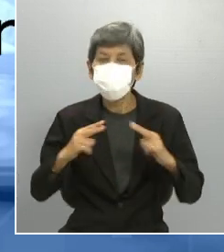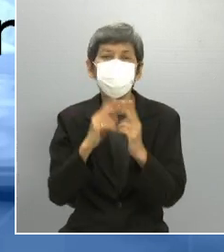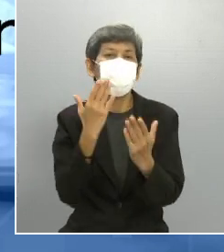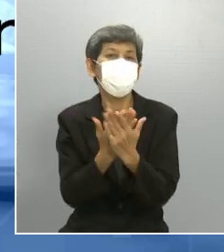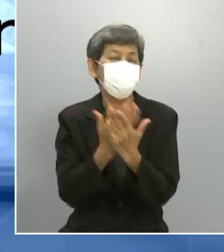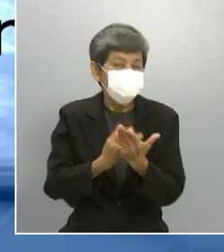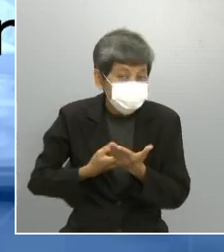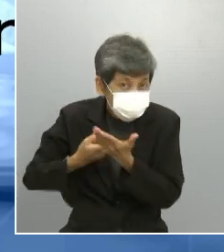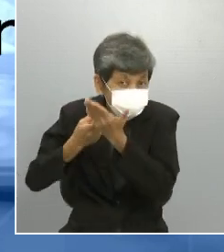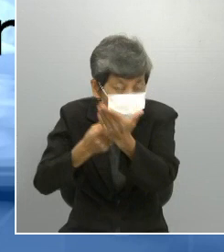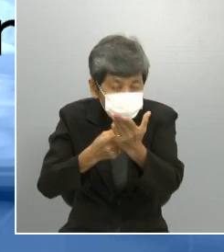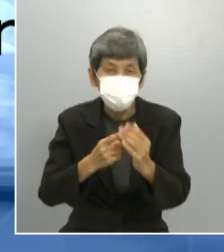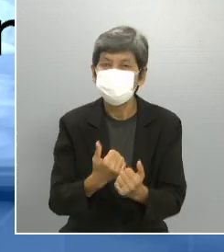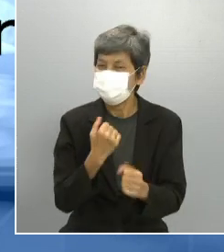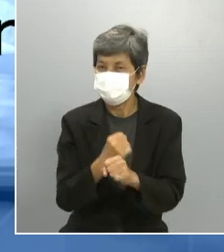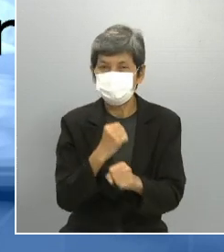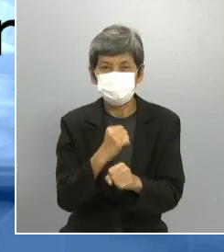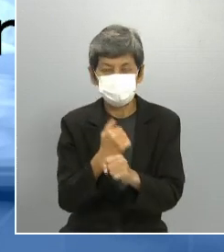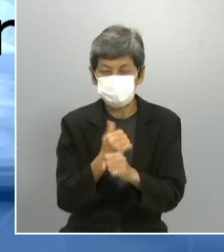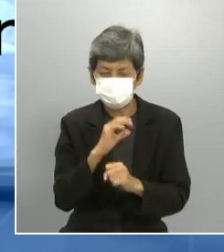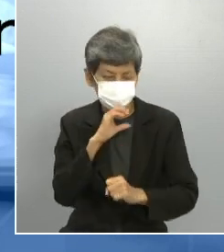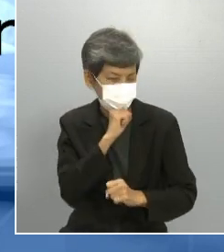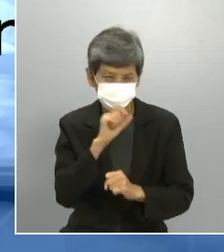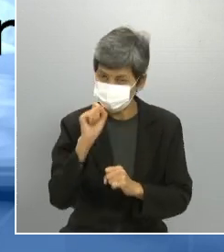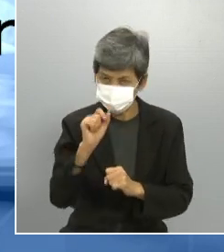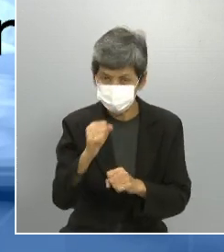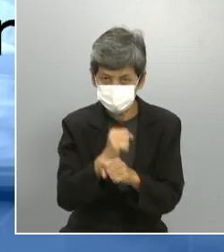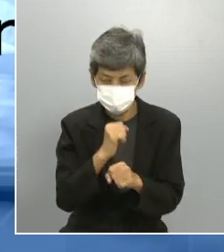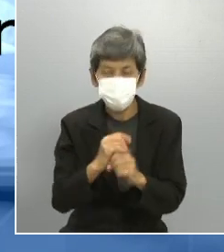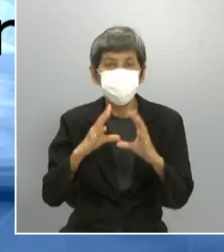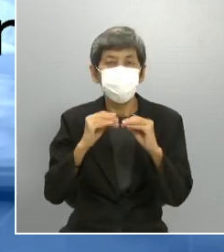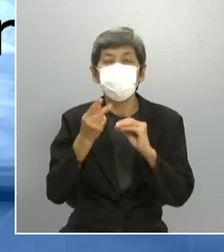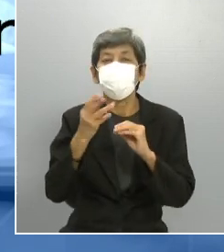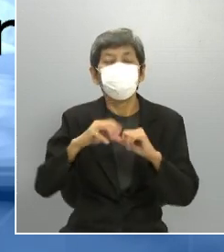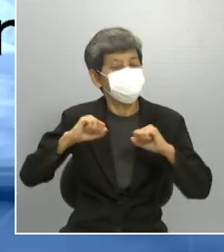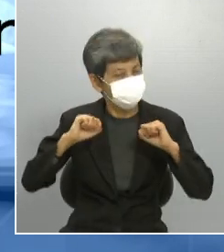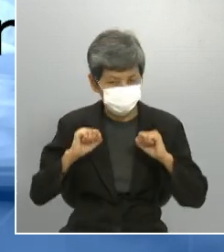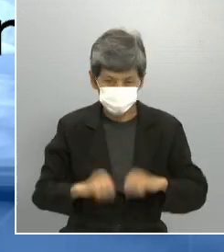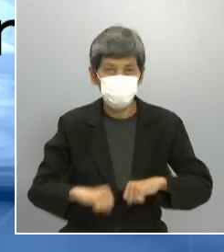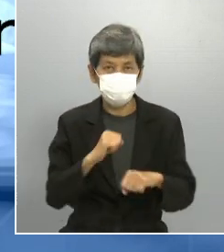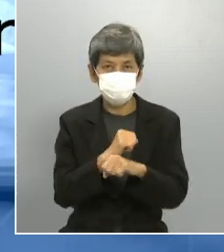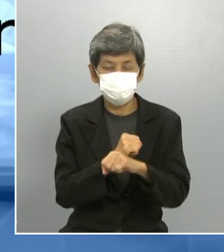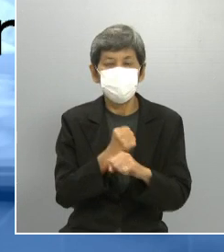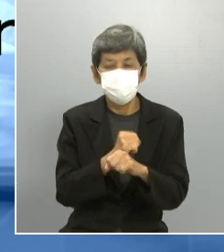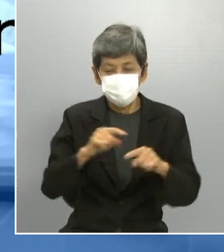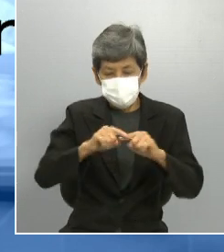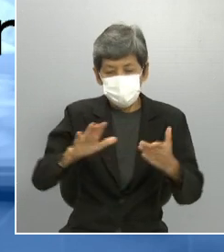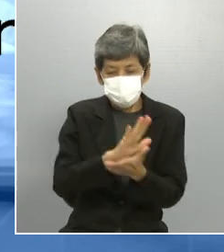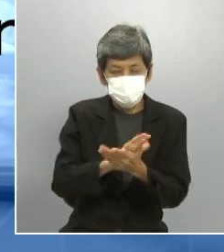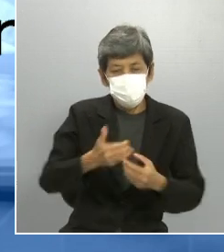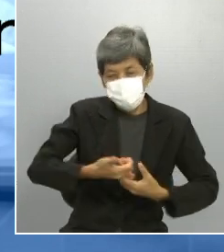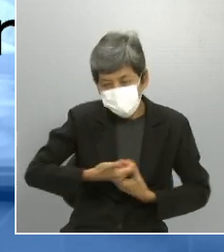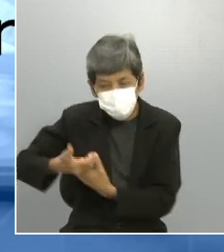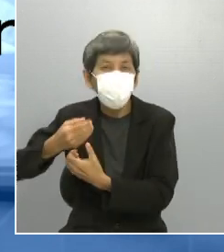การคลังเสนอเรื่องนี้เค้าเป็นวาระรับที่สุดและเมื่อที่ประชุมครม.ให้ความเห็นถ้าชอบก็เก็บเอกสารกลับทัน